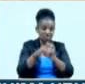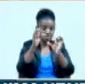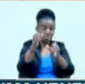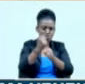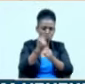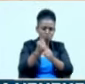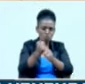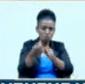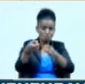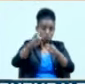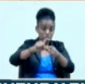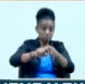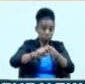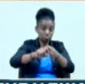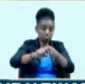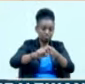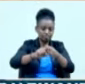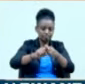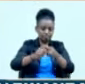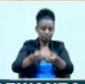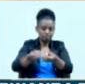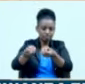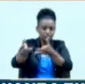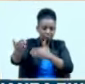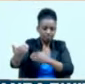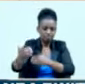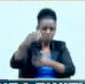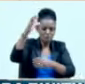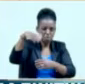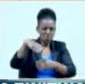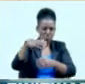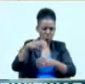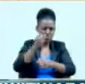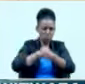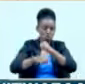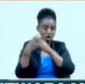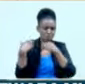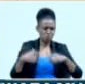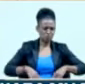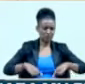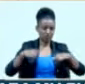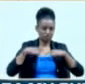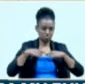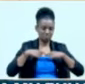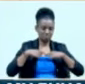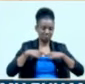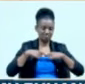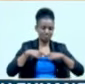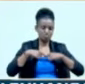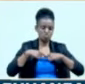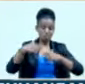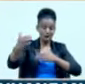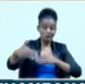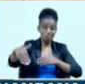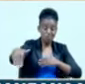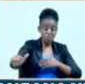turabikora kugira ngo twongere twegereze abaturage ibikorwa by'ubuzima, abaturage babone poste de sante hafi